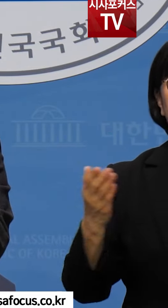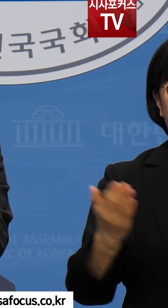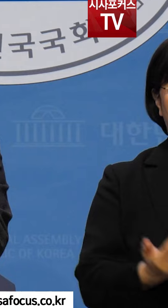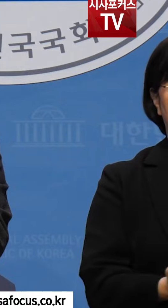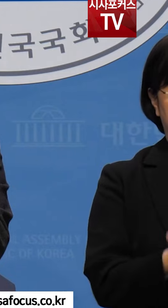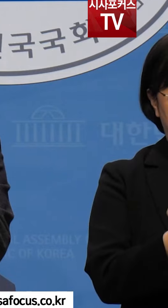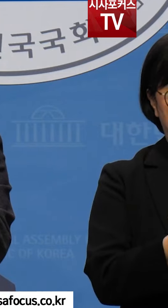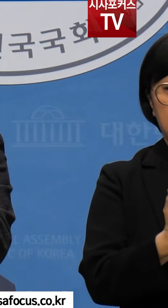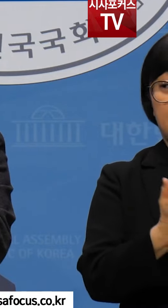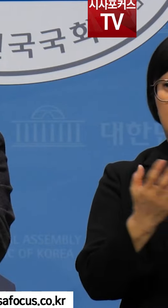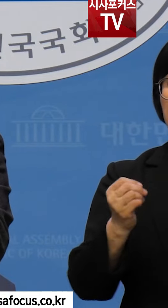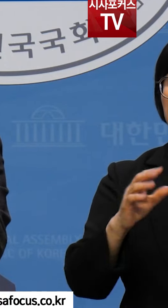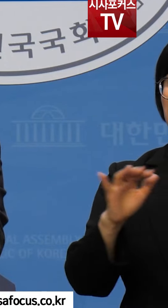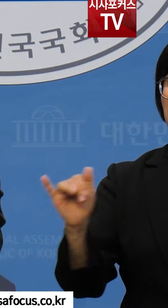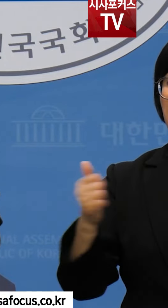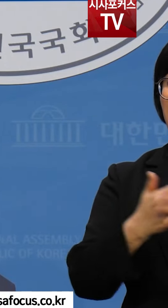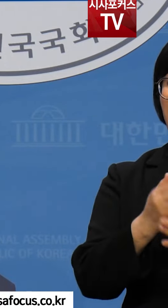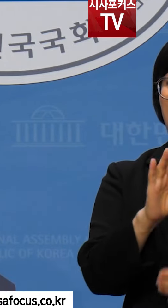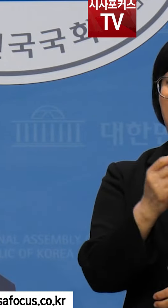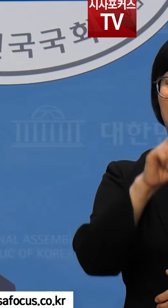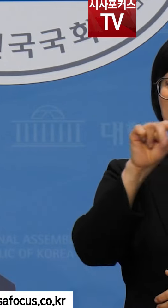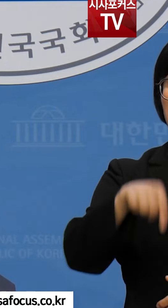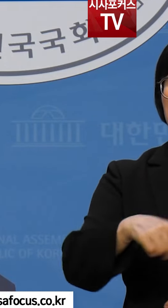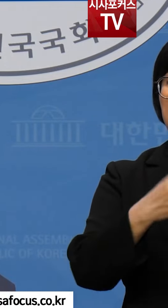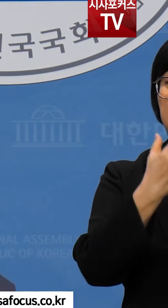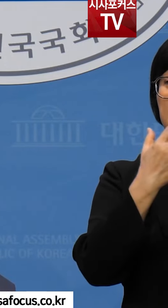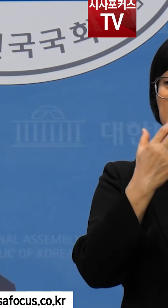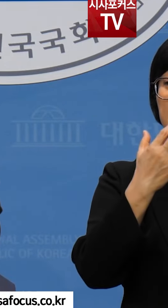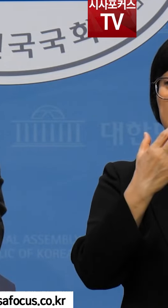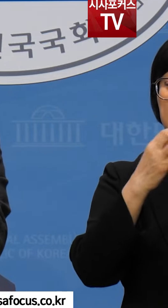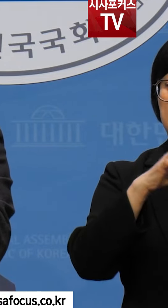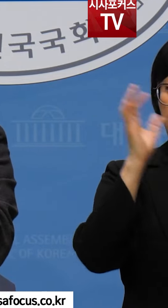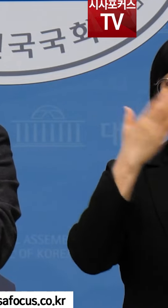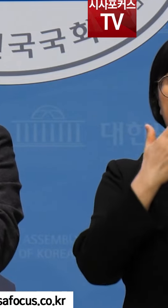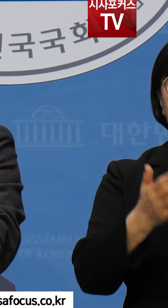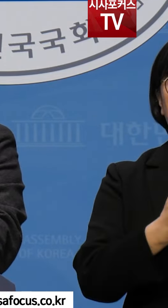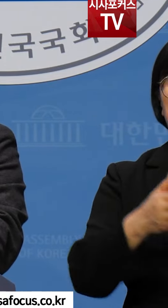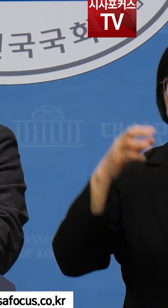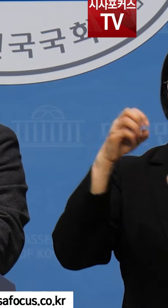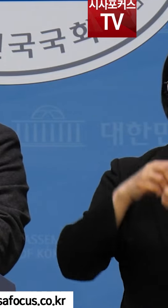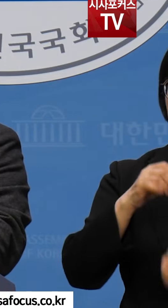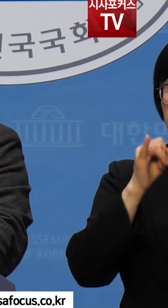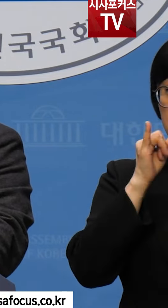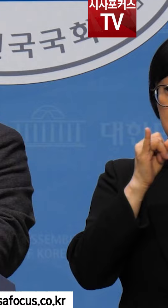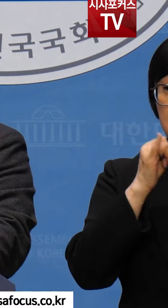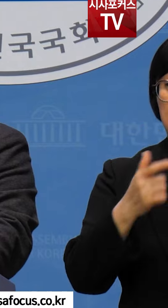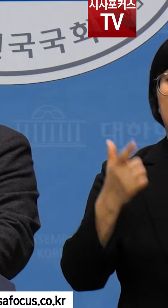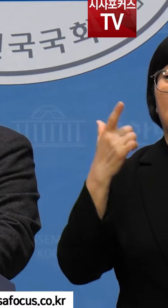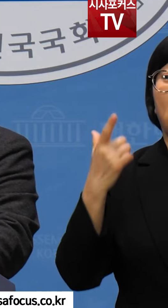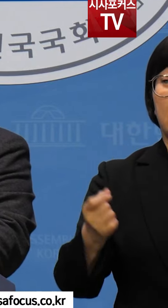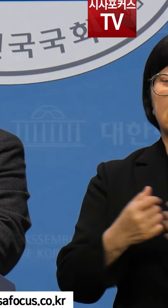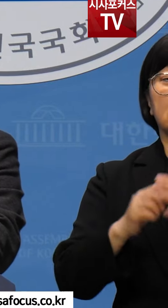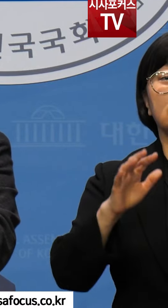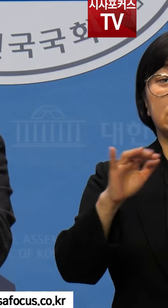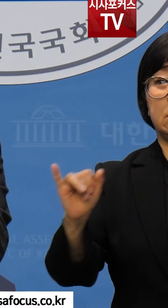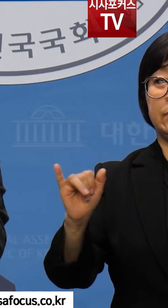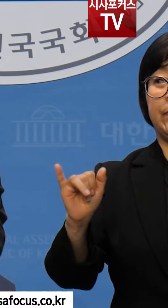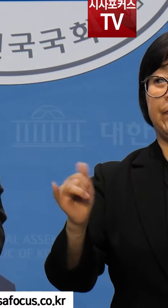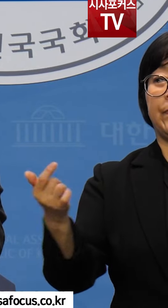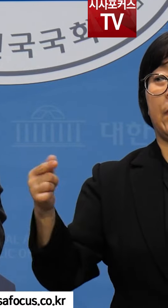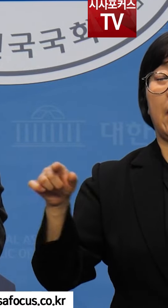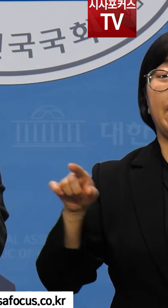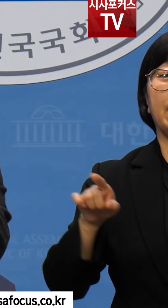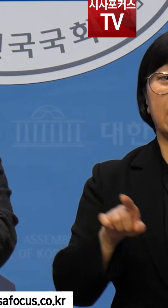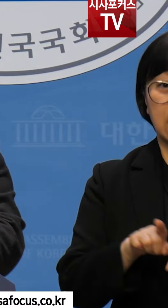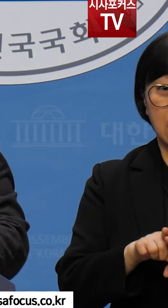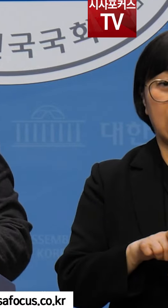사건에서 많은 국민들께서 보석으로 석방이 됩니다. 그런 전례로 송영길 전 대표 똑같이 국민들과